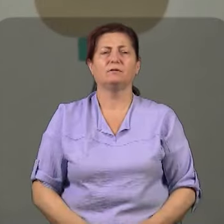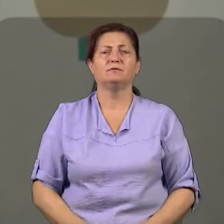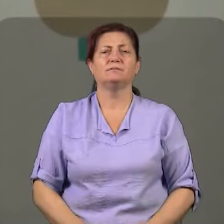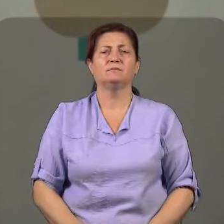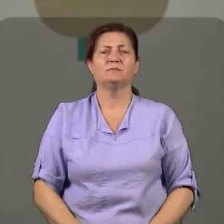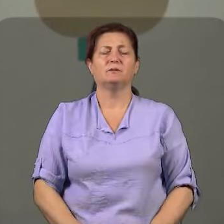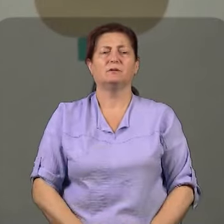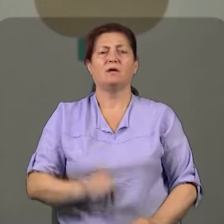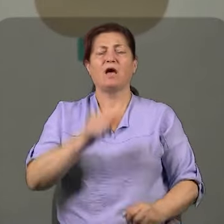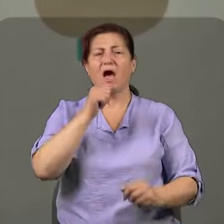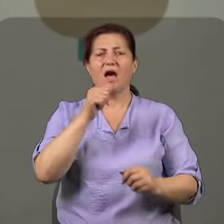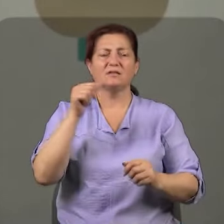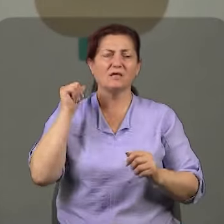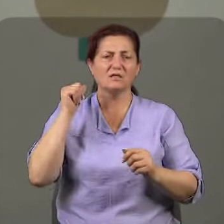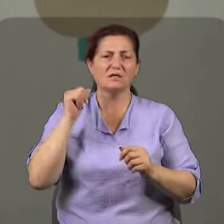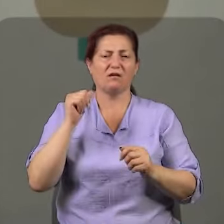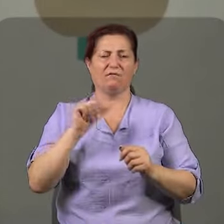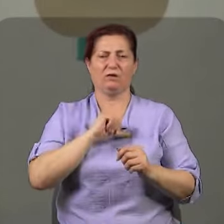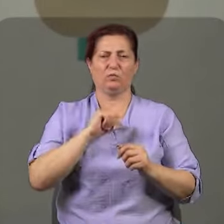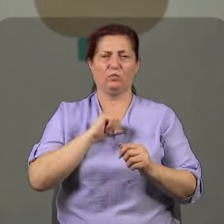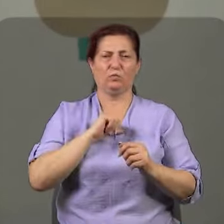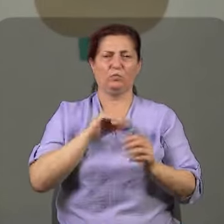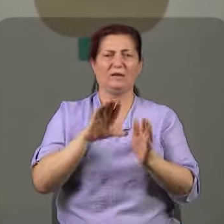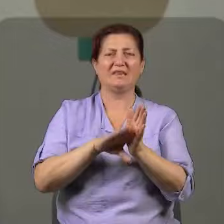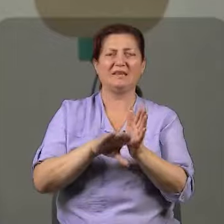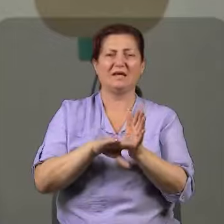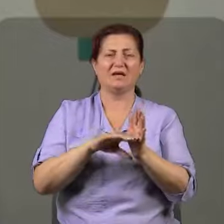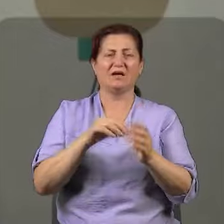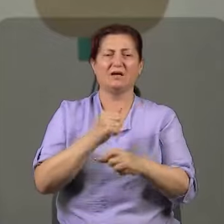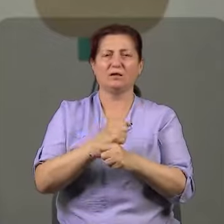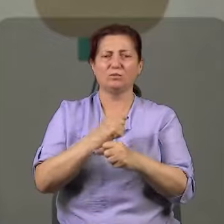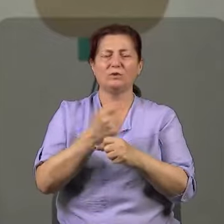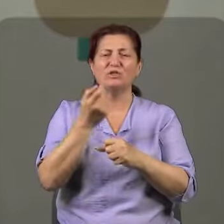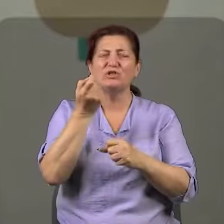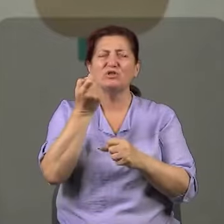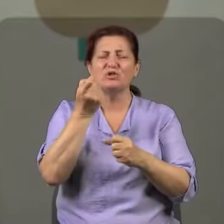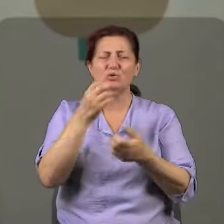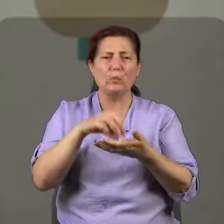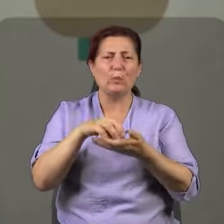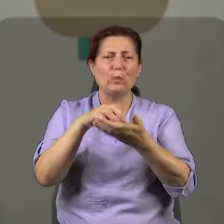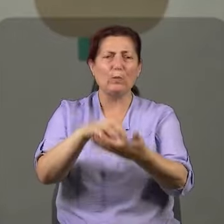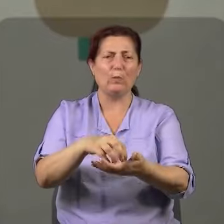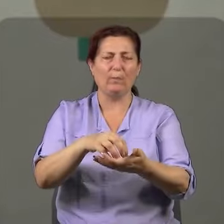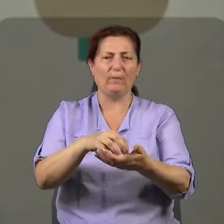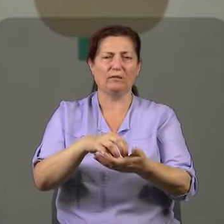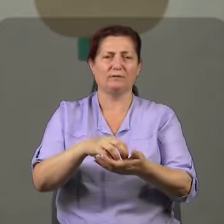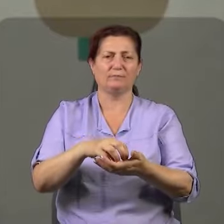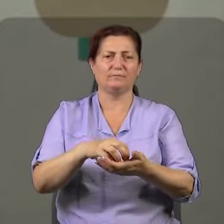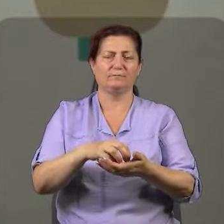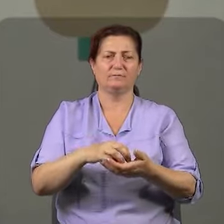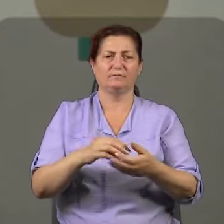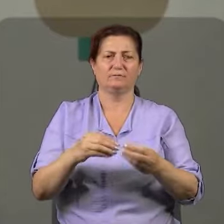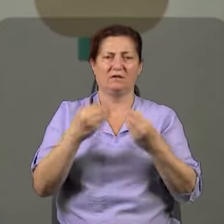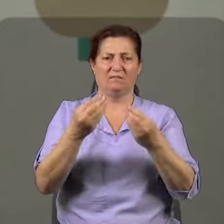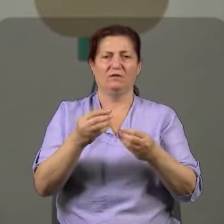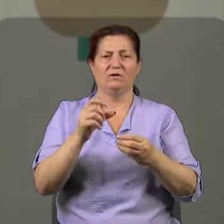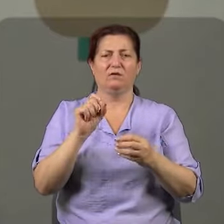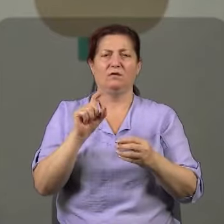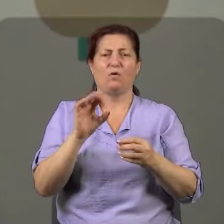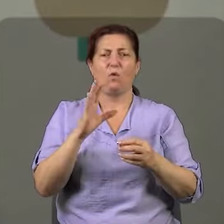տարվա թերակատարումն էլ գալիս է նրանից, որ նույնիսկ այդ փոքր չնչին գումարը, որ հատկացվում է ռակին, հա,